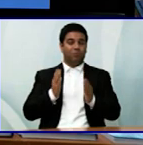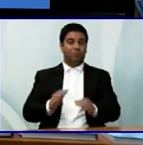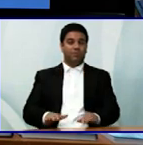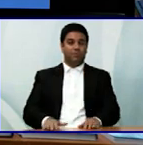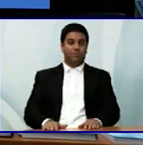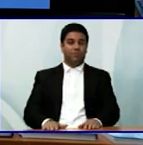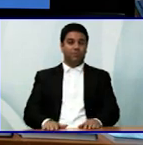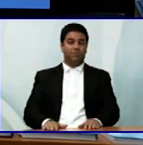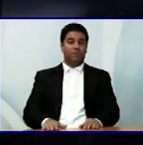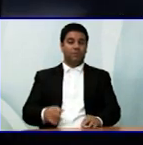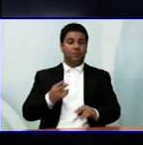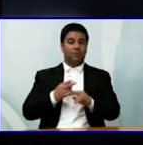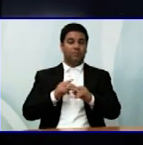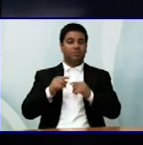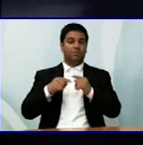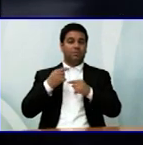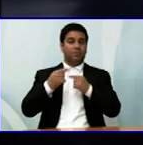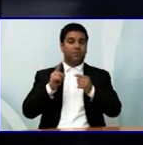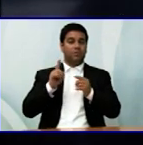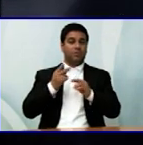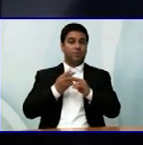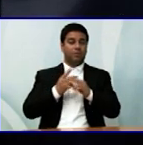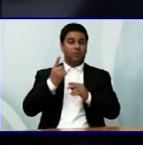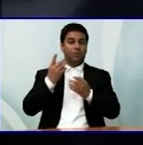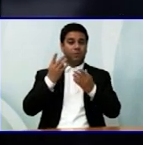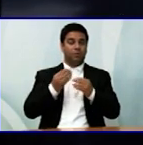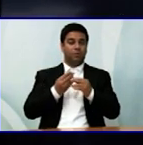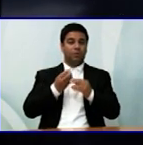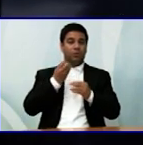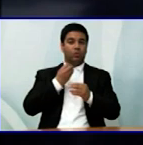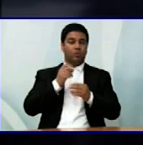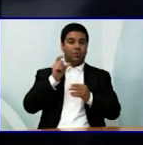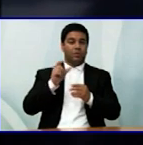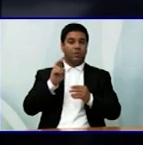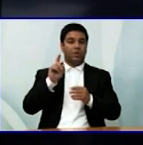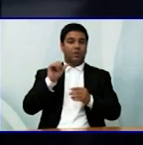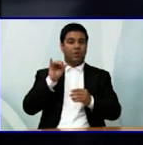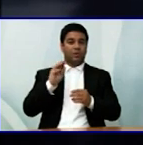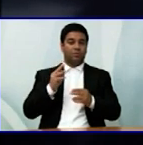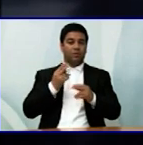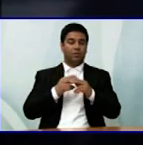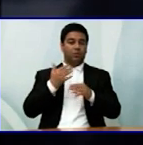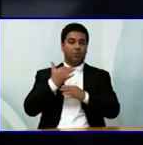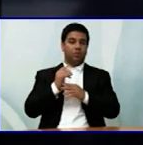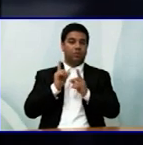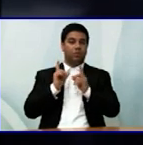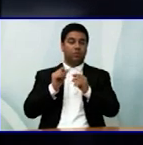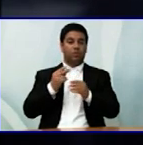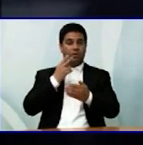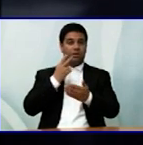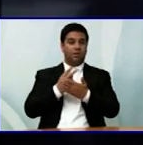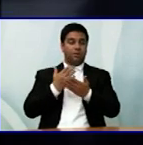mumkin. Rivoyat qilishlaricha bir kuni Luqmon hakim ko'chada ketayotgan ekan.